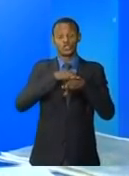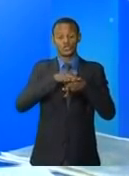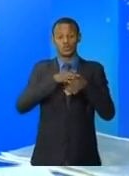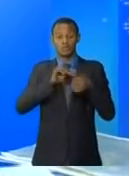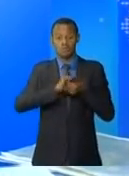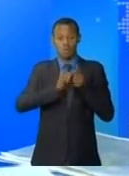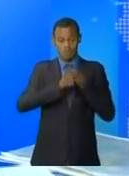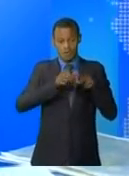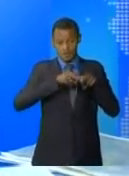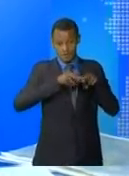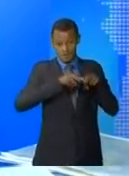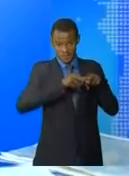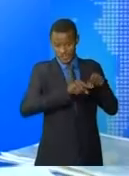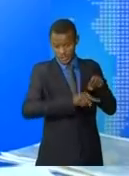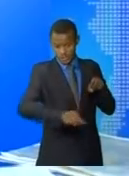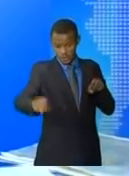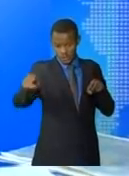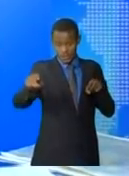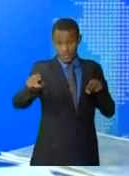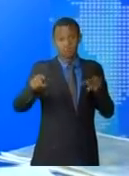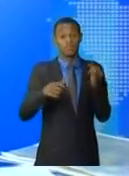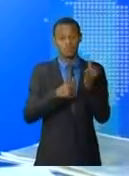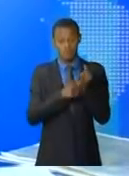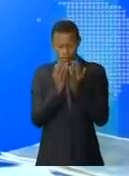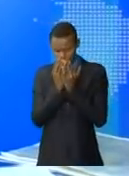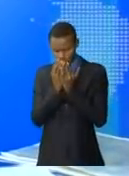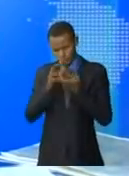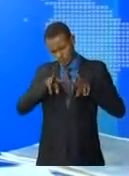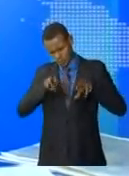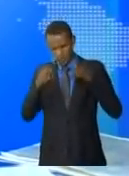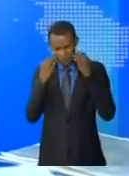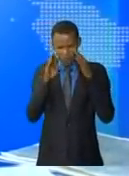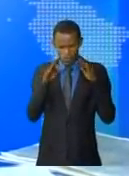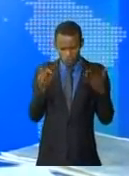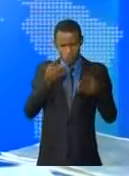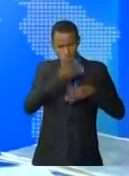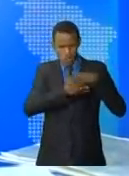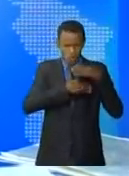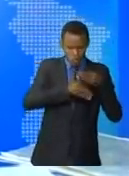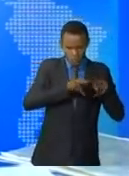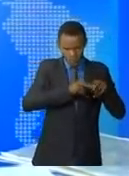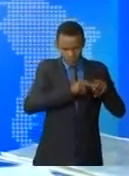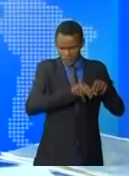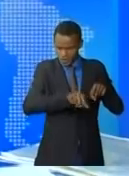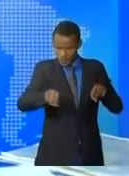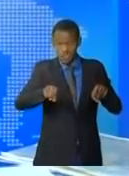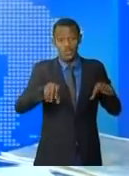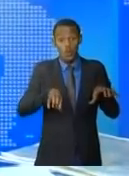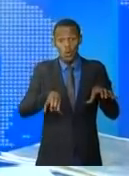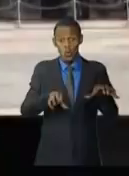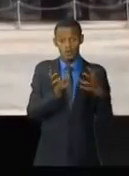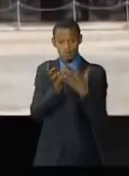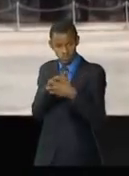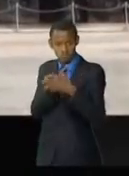le projet de construction du réseau ferroviaire de la République démocratique du Congo avec ses 9 pays voisins. Dixon Kabbalah nous en